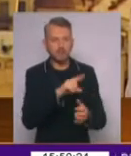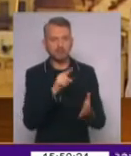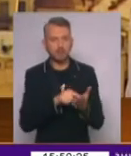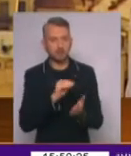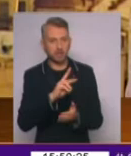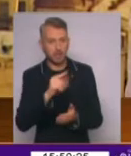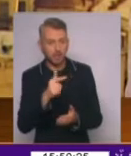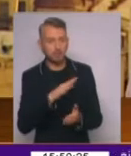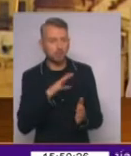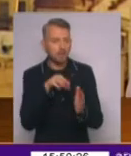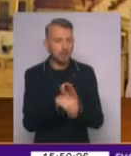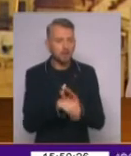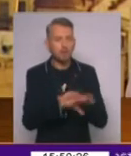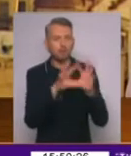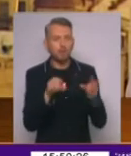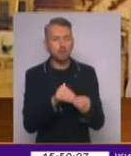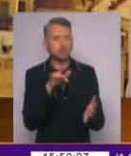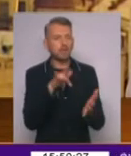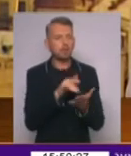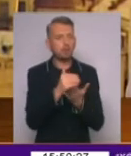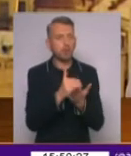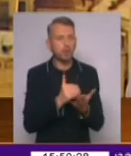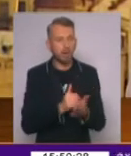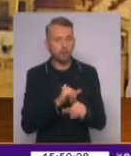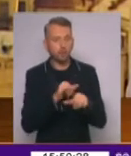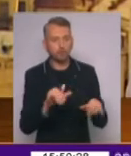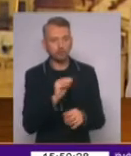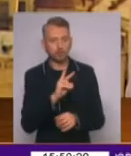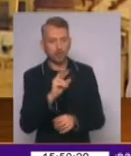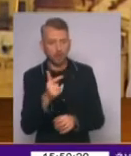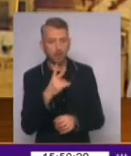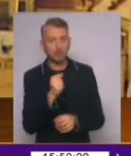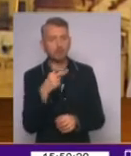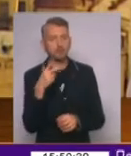були закладені в комплексну цільову програму розвитку ЖКГ на